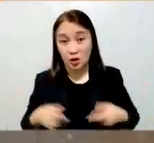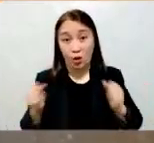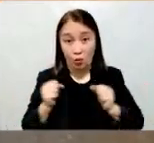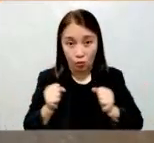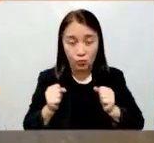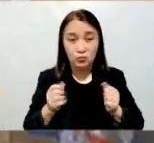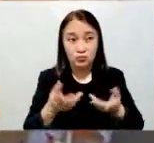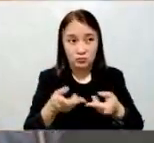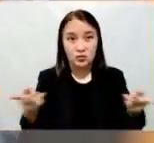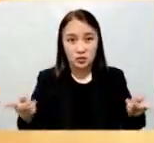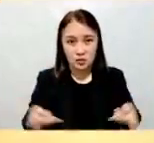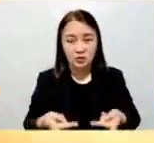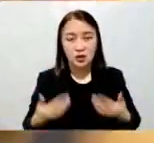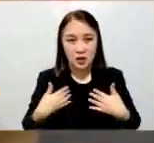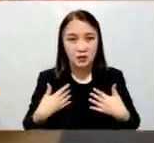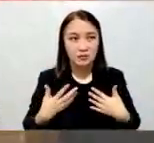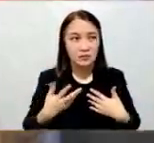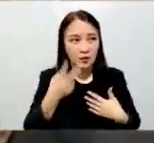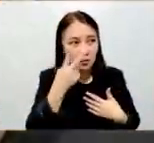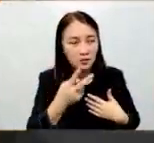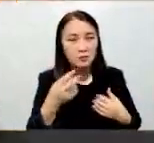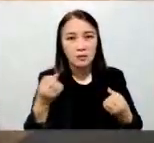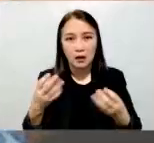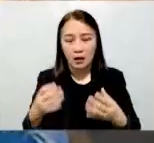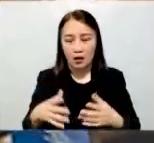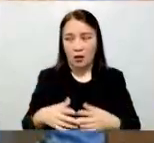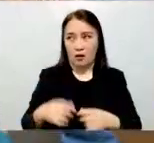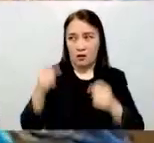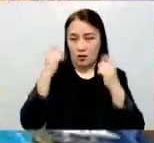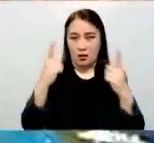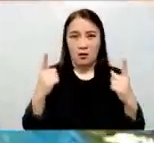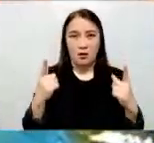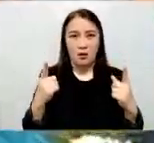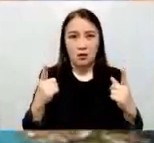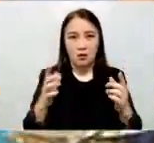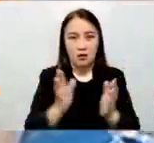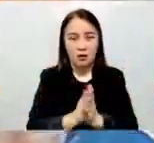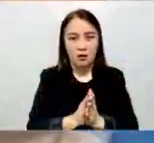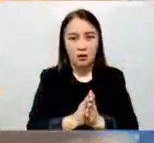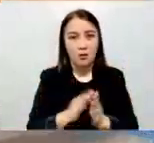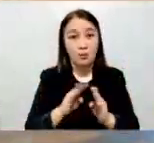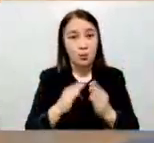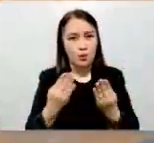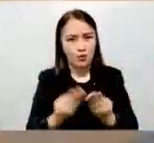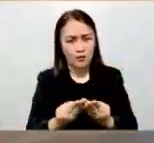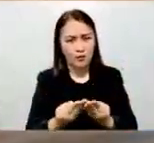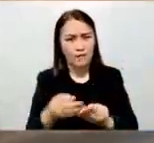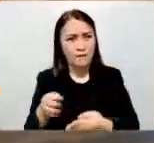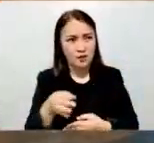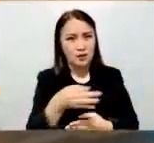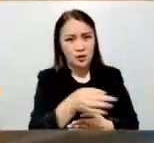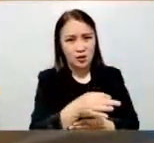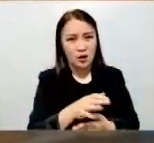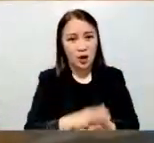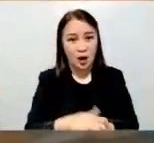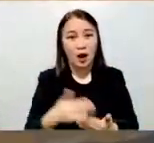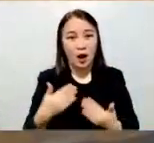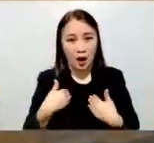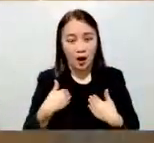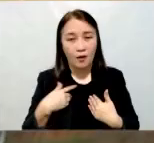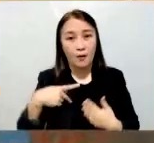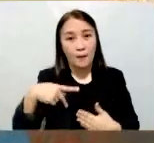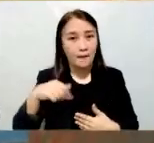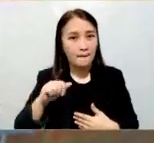products ang kinalugad ng otoridad. Ikinagulat naman ng Bureau of Fisheries and Aquatic Resources nang may makita rin isdang pampano sa mga